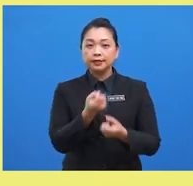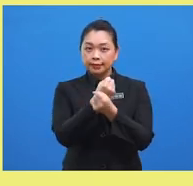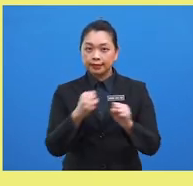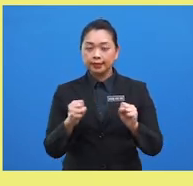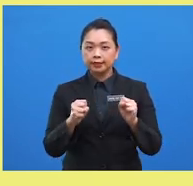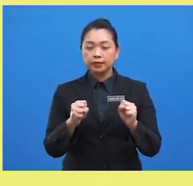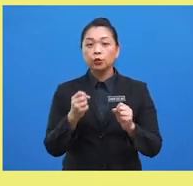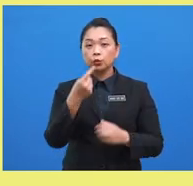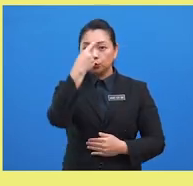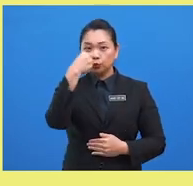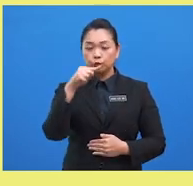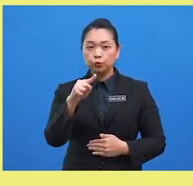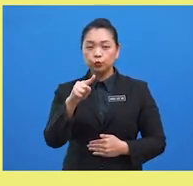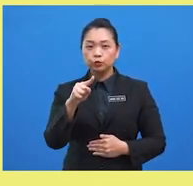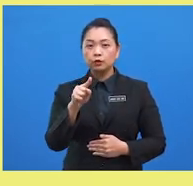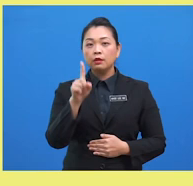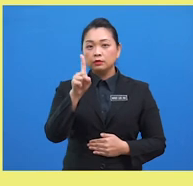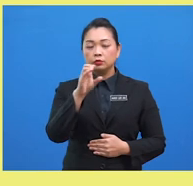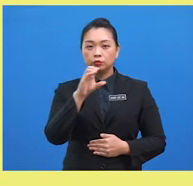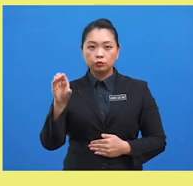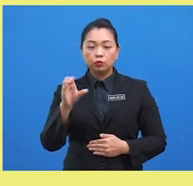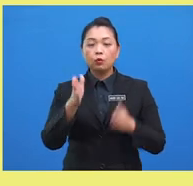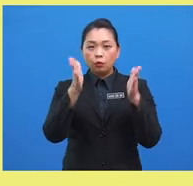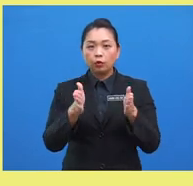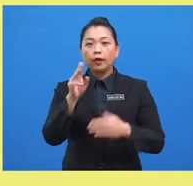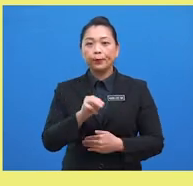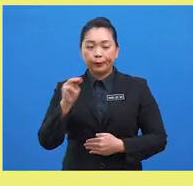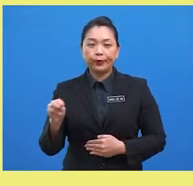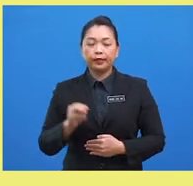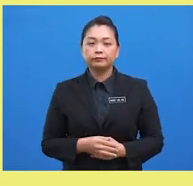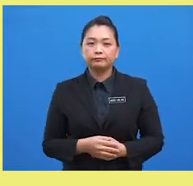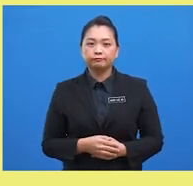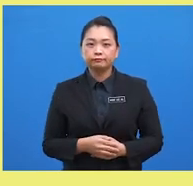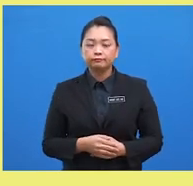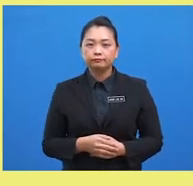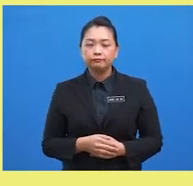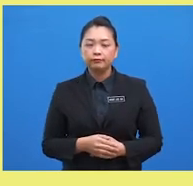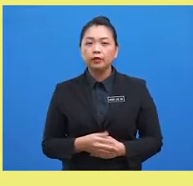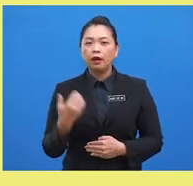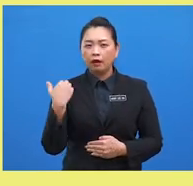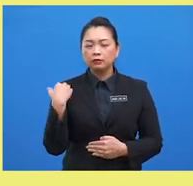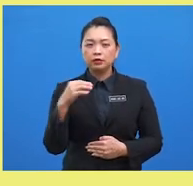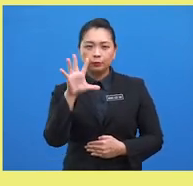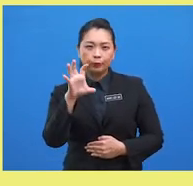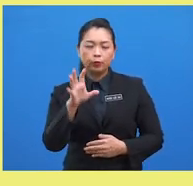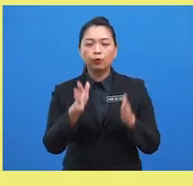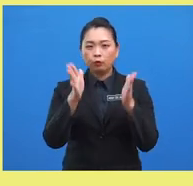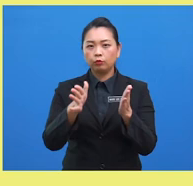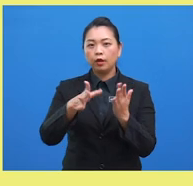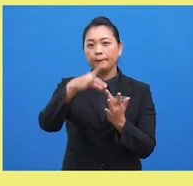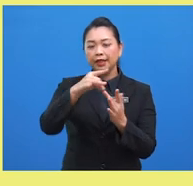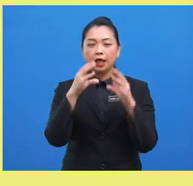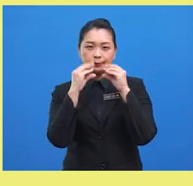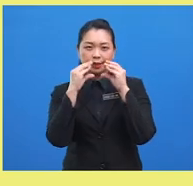disediakan untuk 100 orang murid-murid. Sebanyak 50 orang memilih